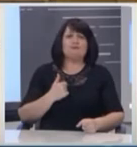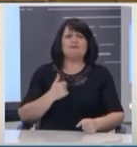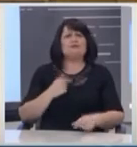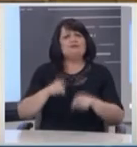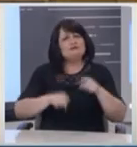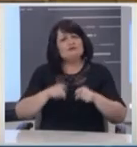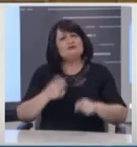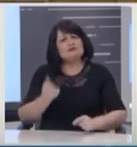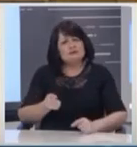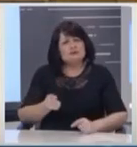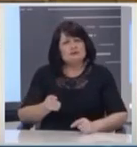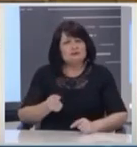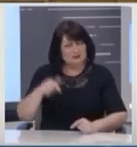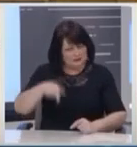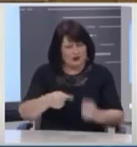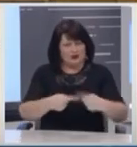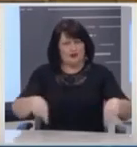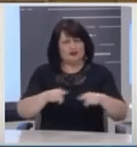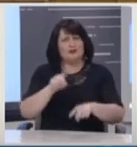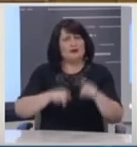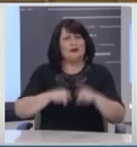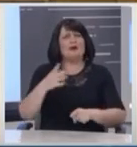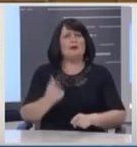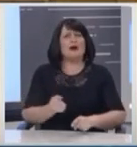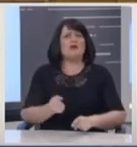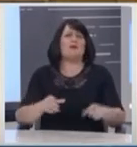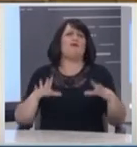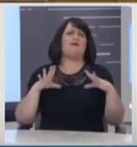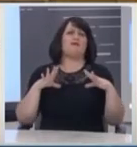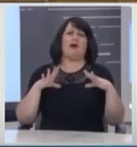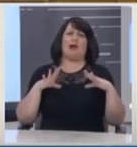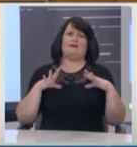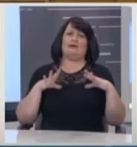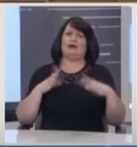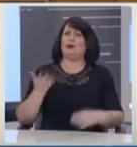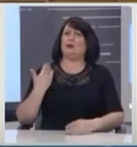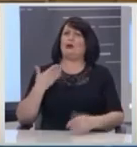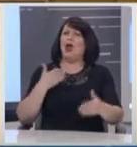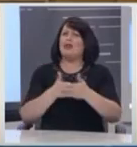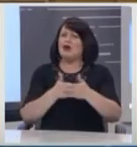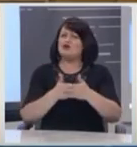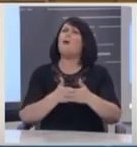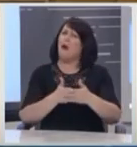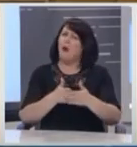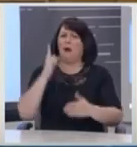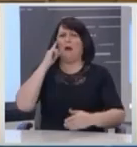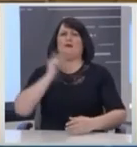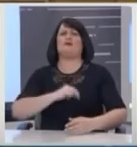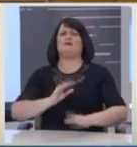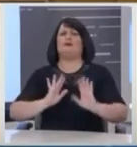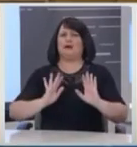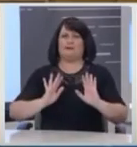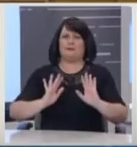κάποιοι και σε αυτήν εδώ την αίθουσα που βολεύονται με το τελευταίο ναυάγιο. Είναι